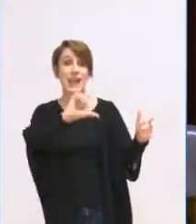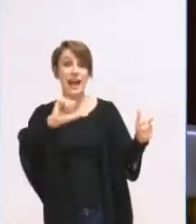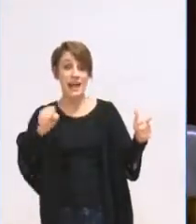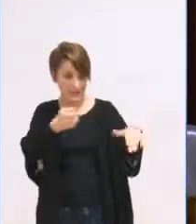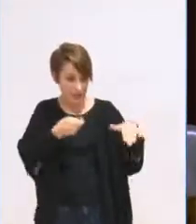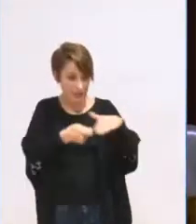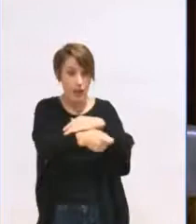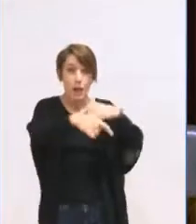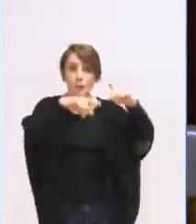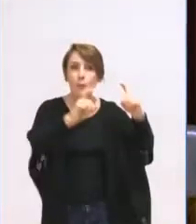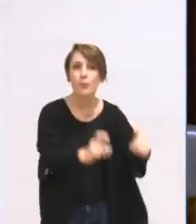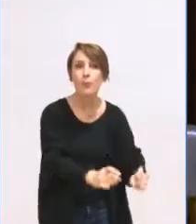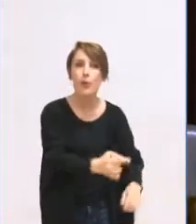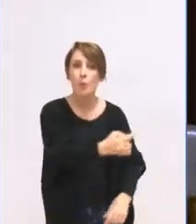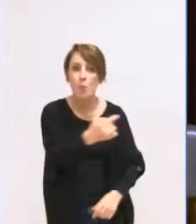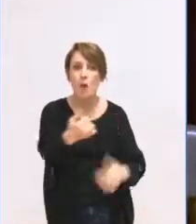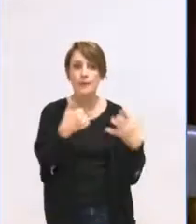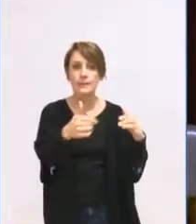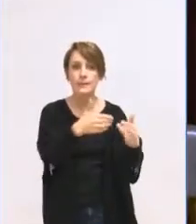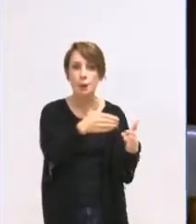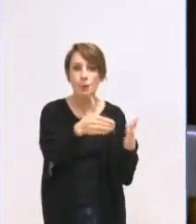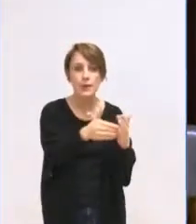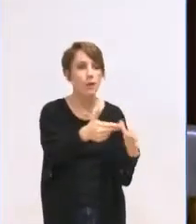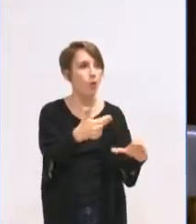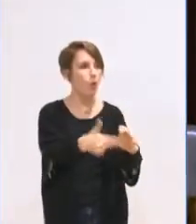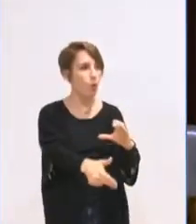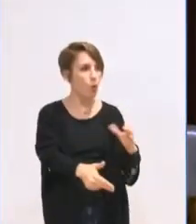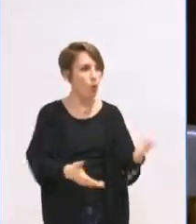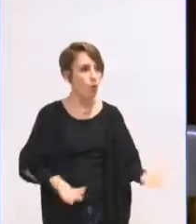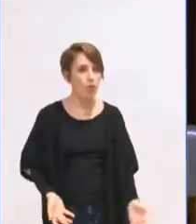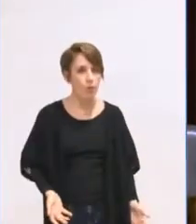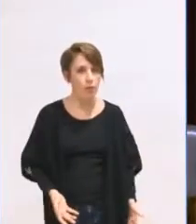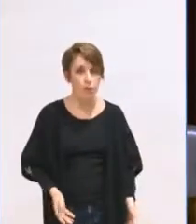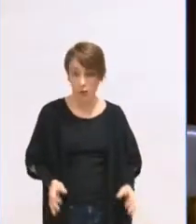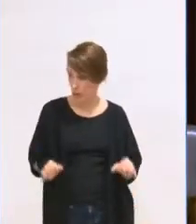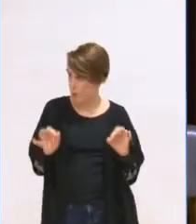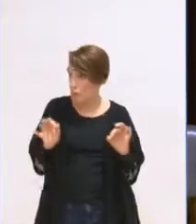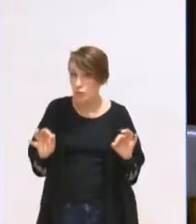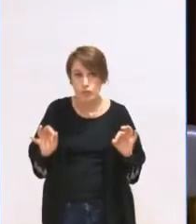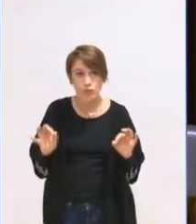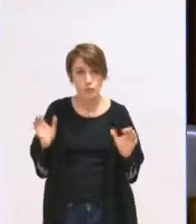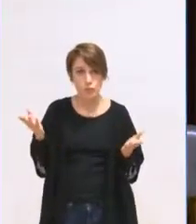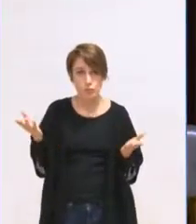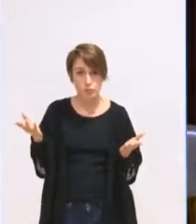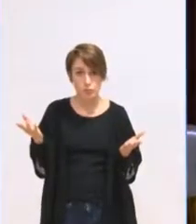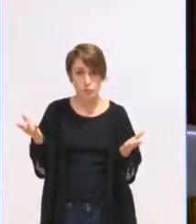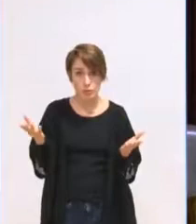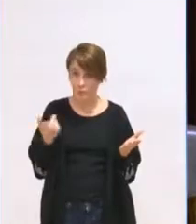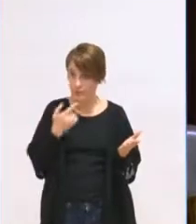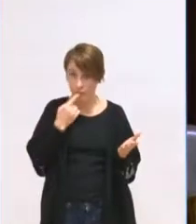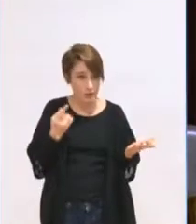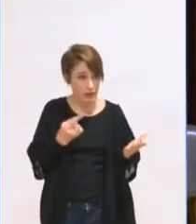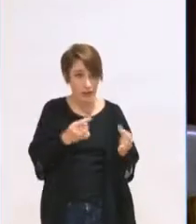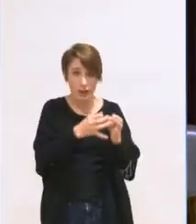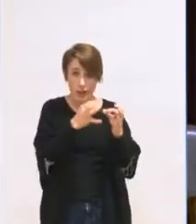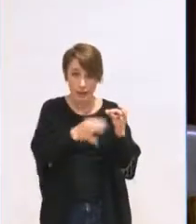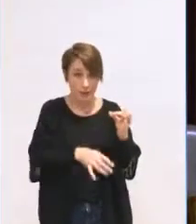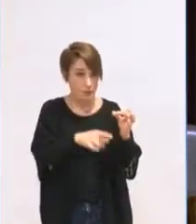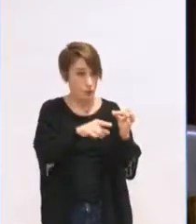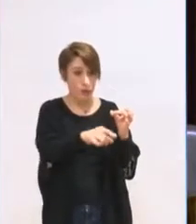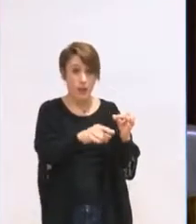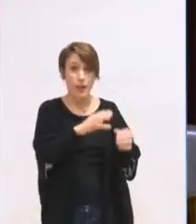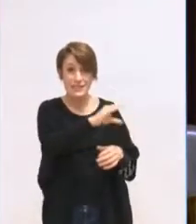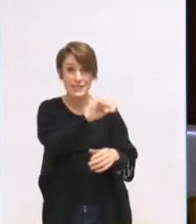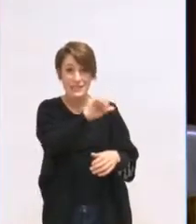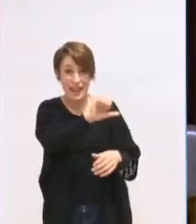€ avec une compensation qui ne suffira pas, en effet, à faire que le CCAS voit la réalité de